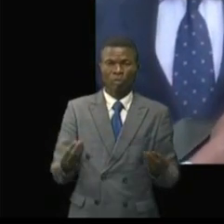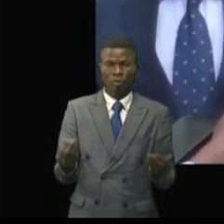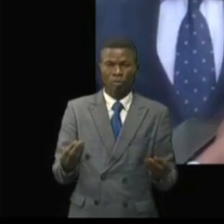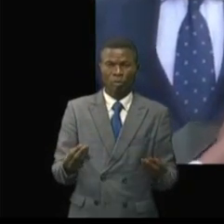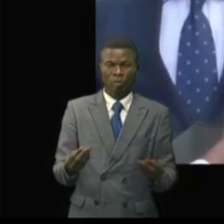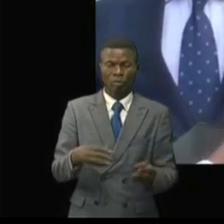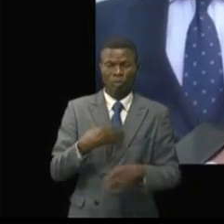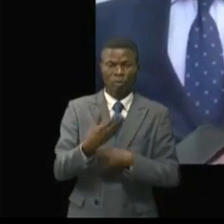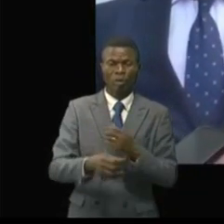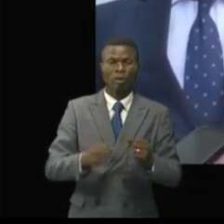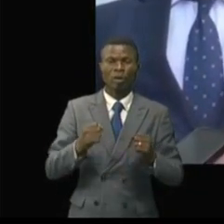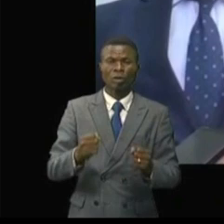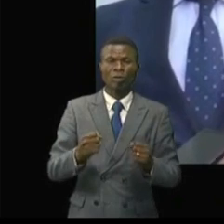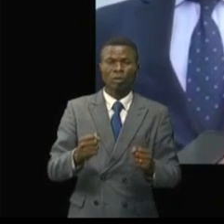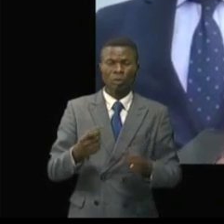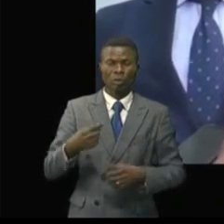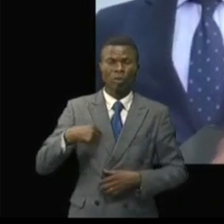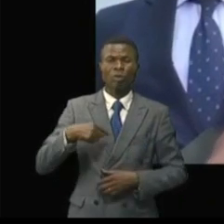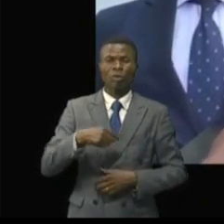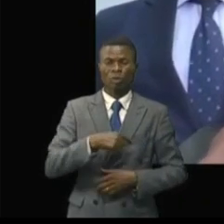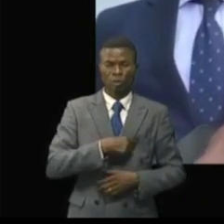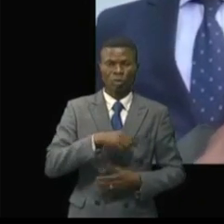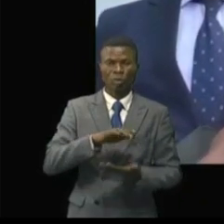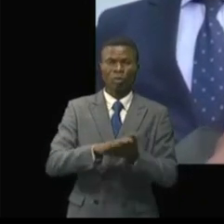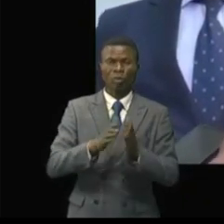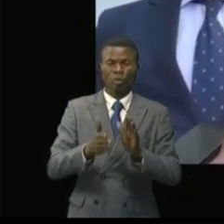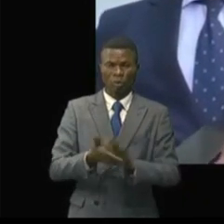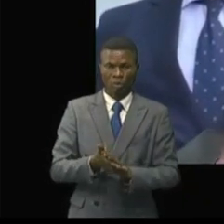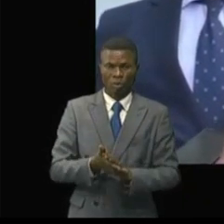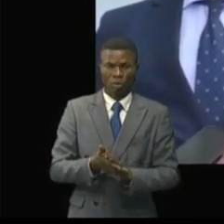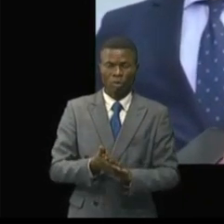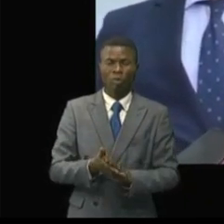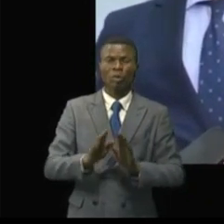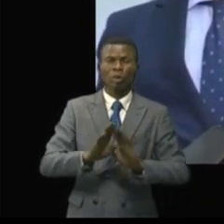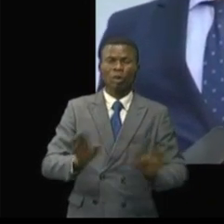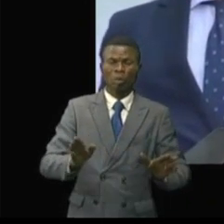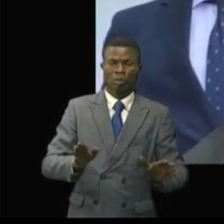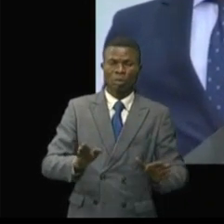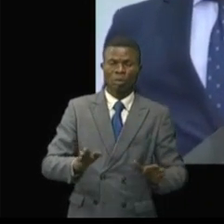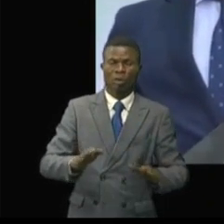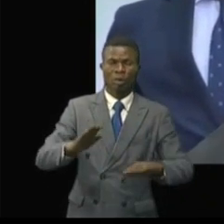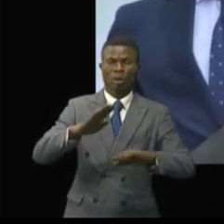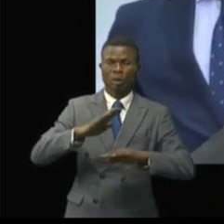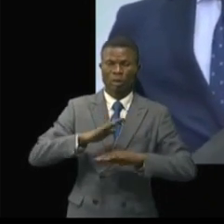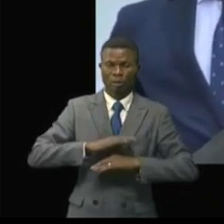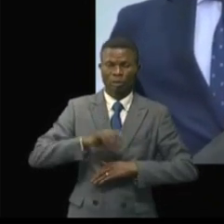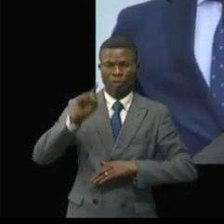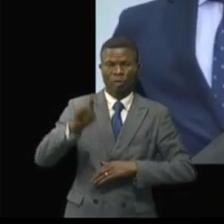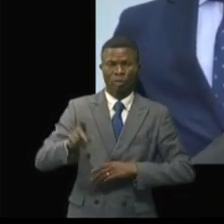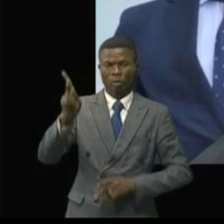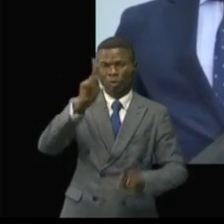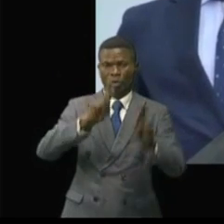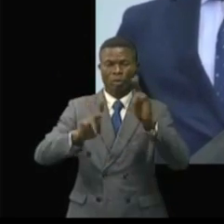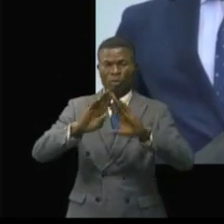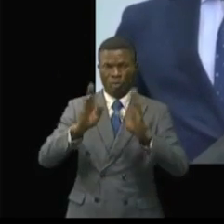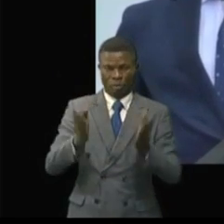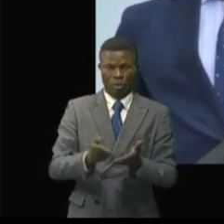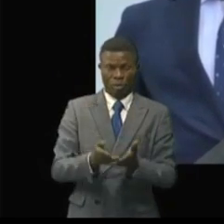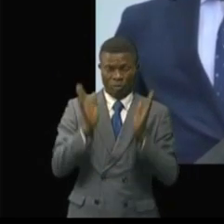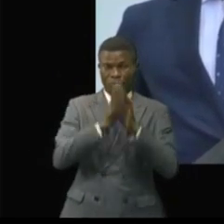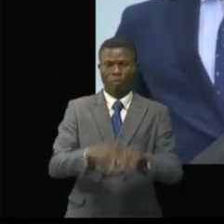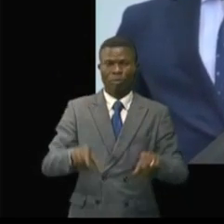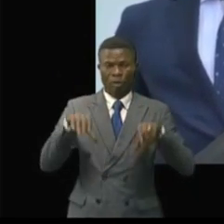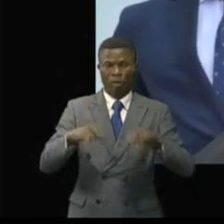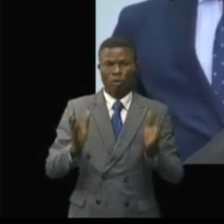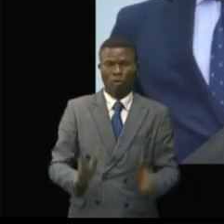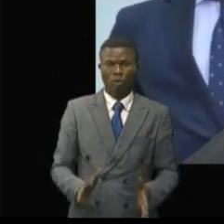telle sorte que nous soyons à même de répondre aux besoins de la population